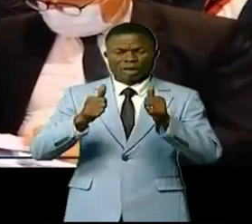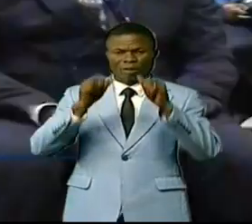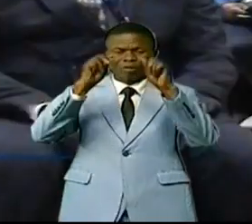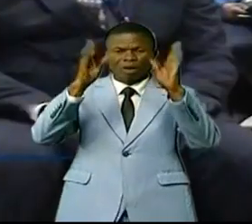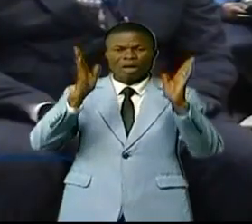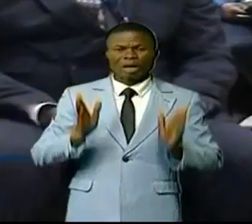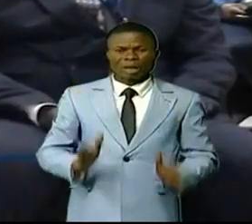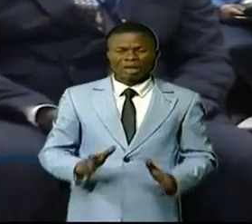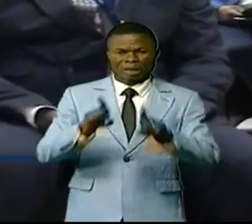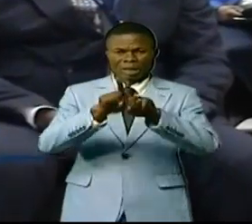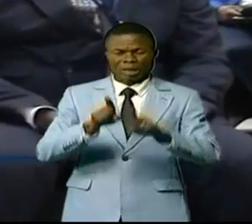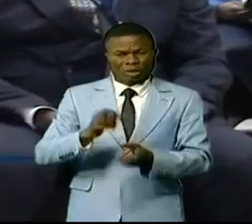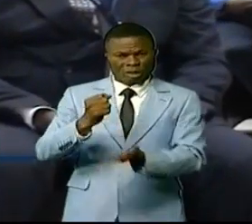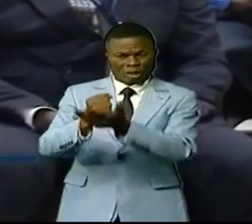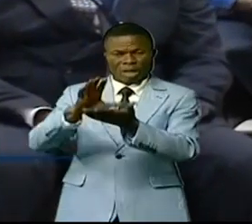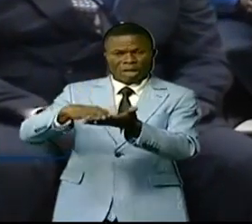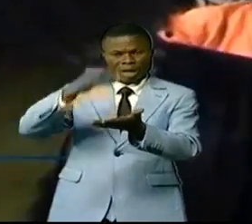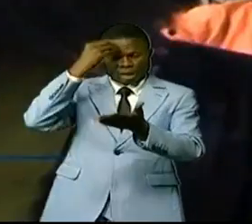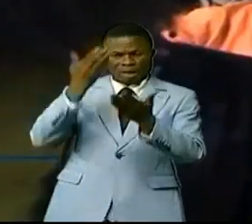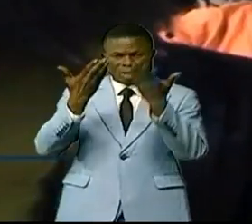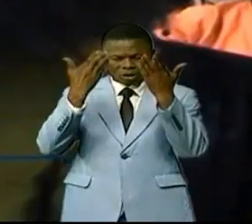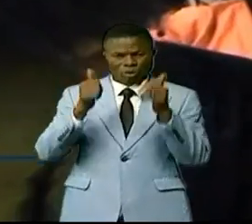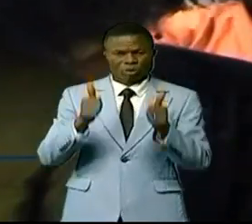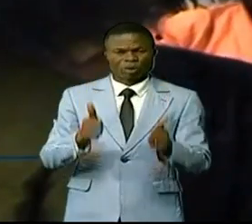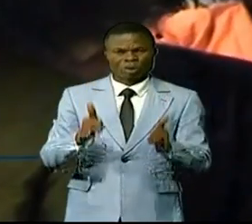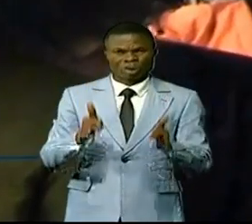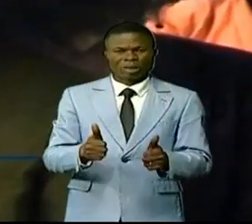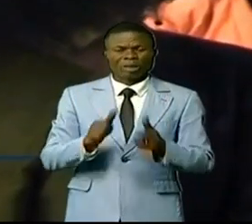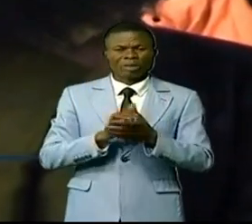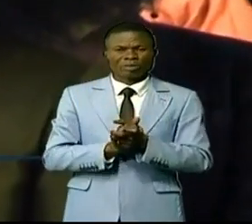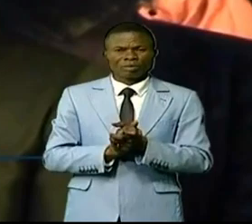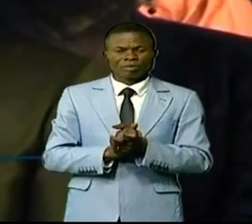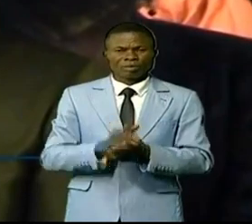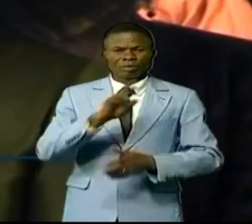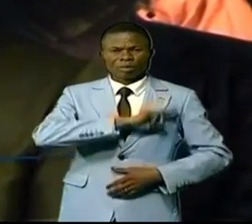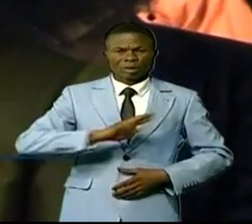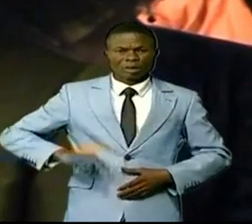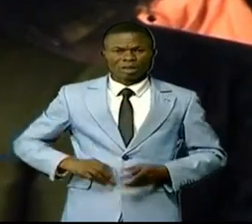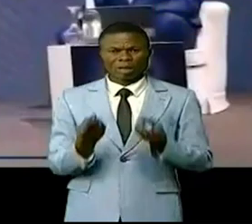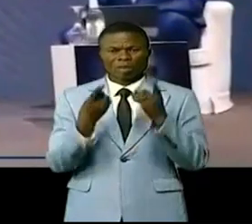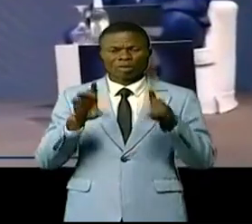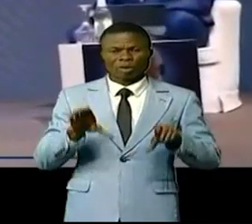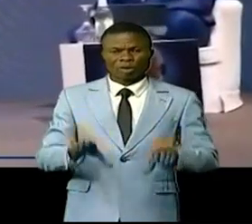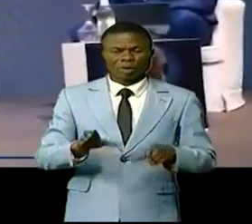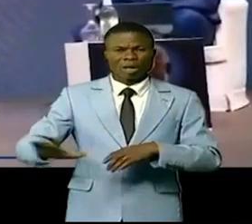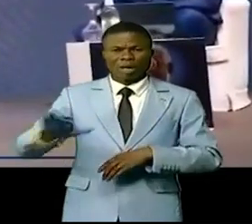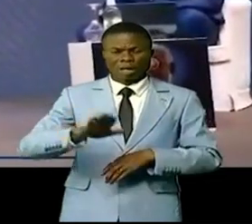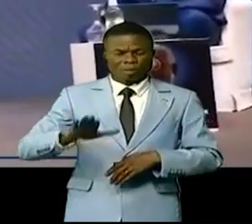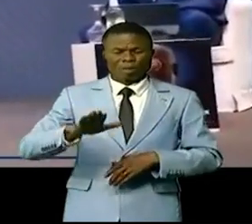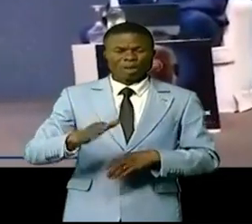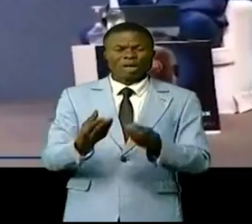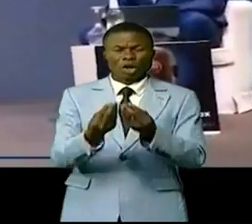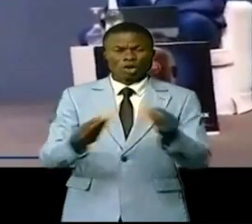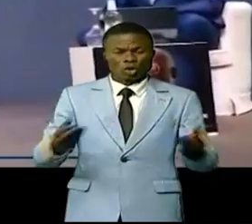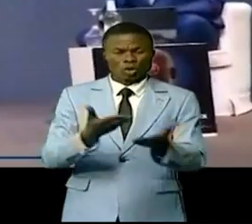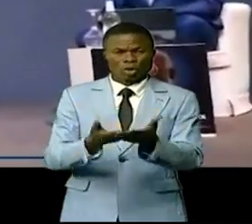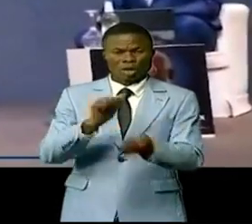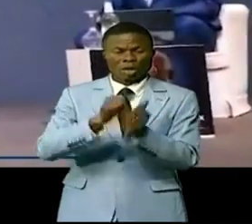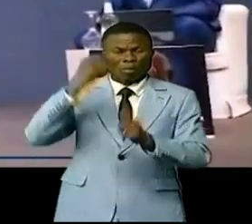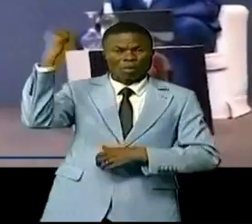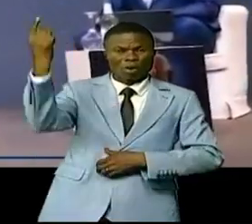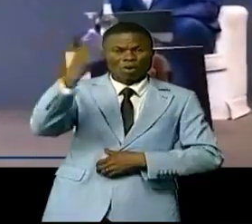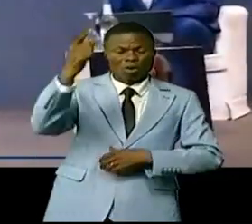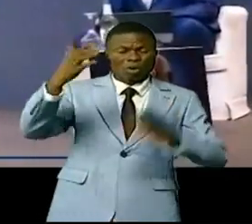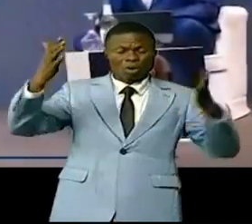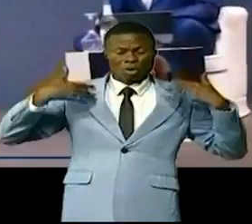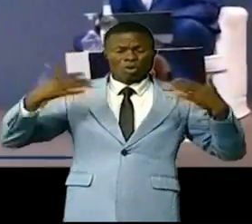enseignants et permettre aux élèves d'étudier dans de bonnes conditions. La République démocratique du Congo, pays solution pour le problème mondial des